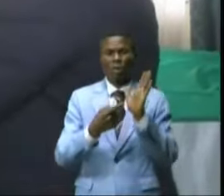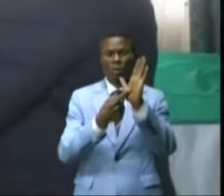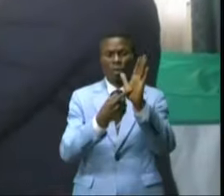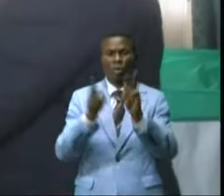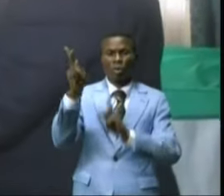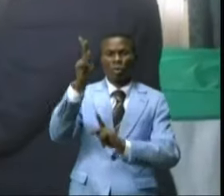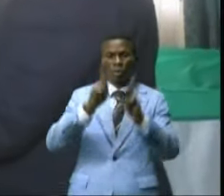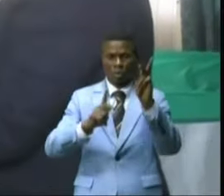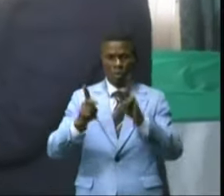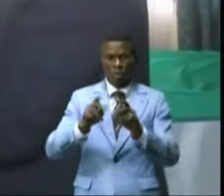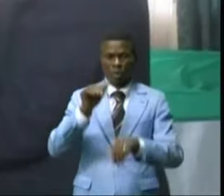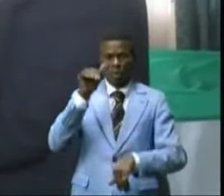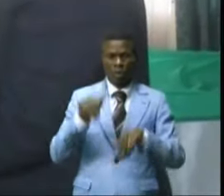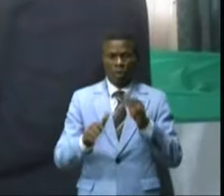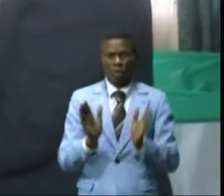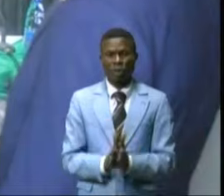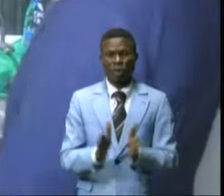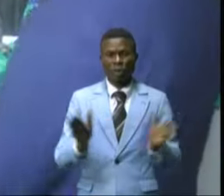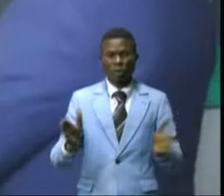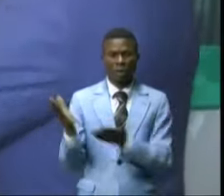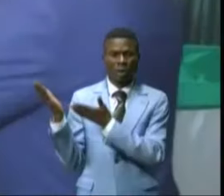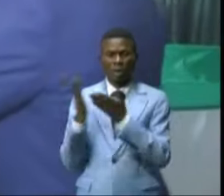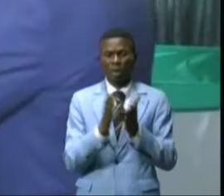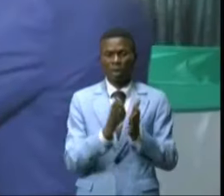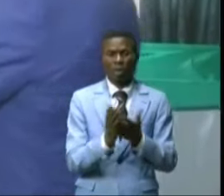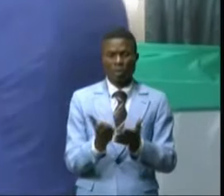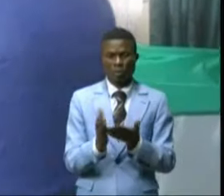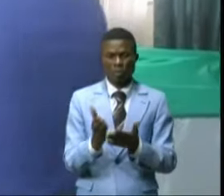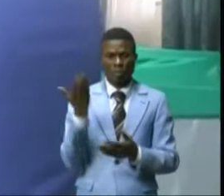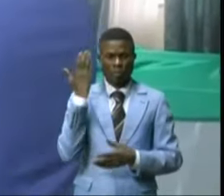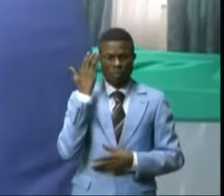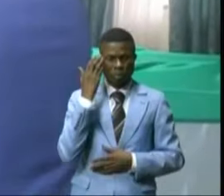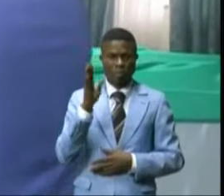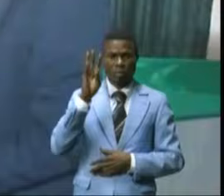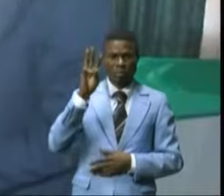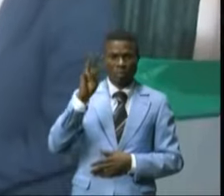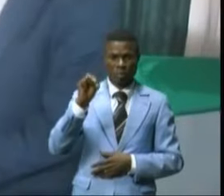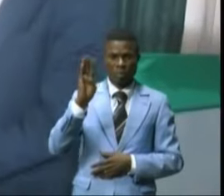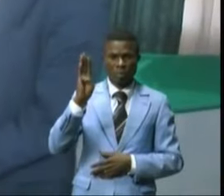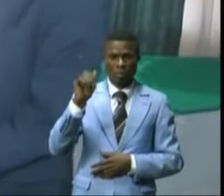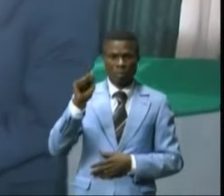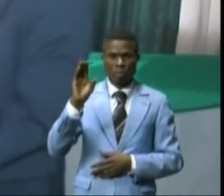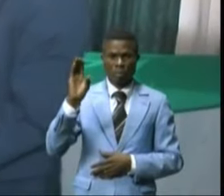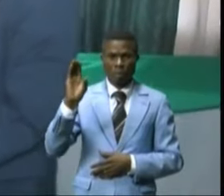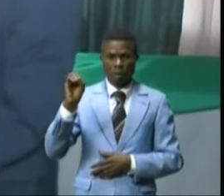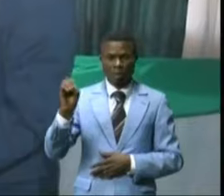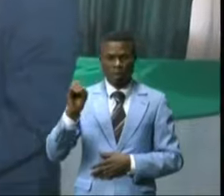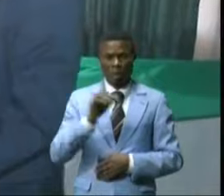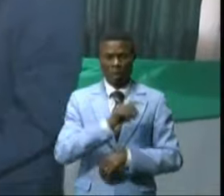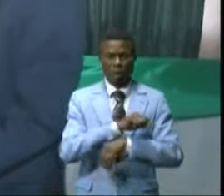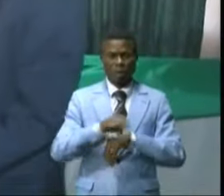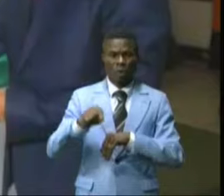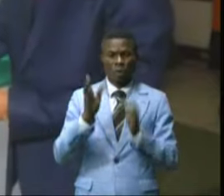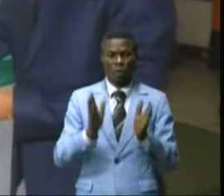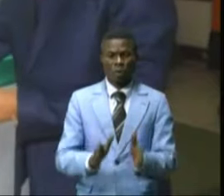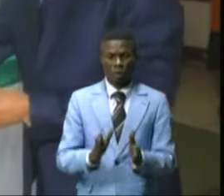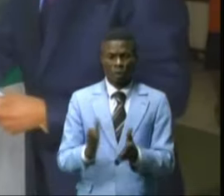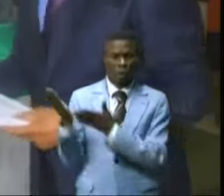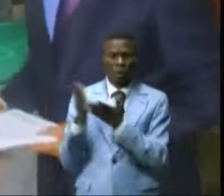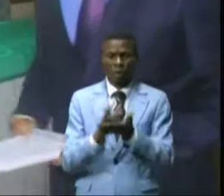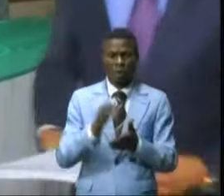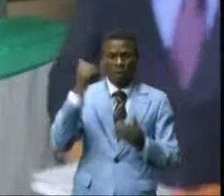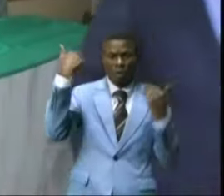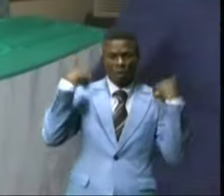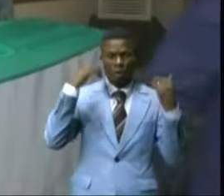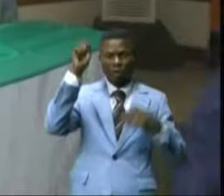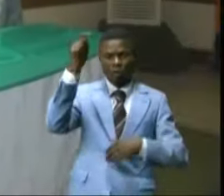public par le secrétaire général au portefeuille, Christophe Kalalambayo, au directeur de l'administration du portefeuille, au chef de